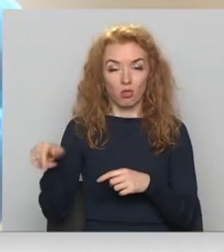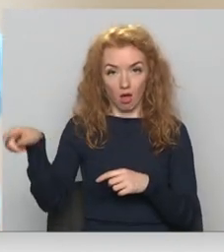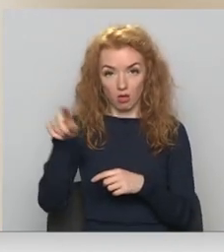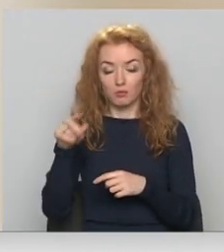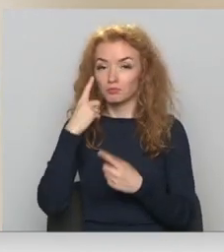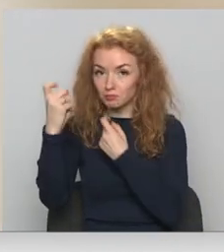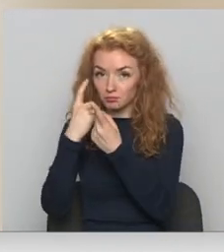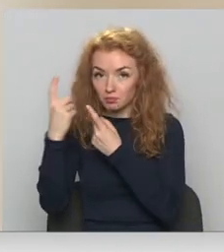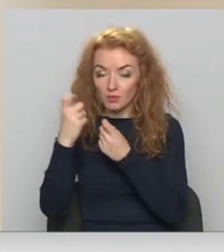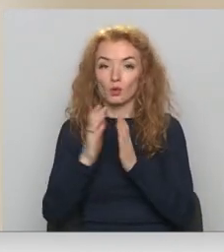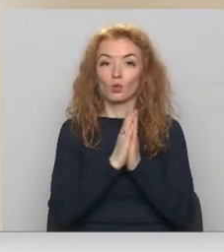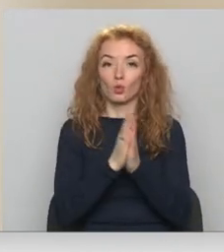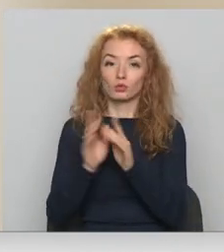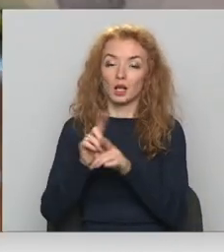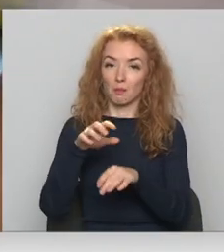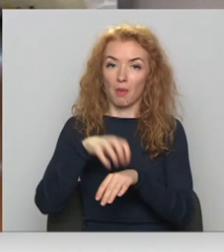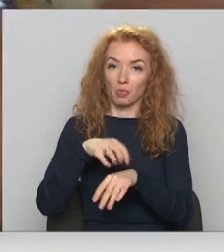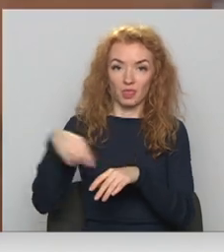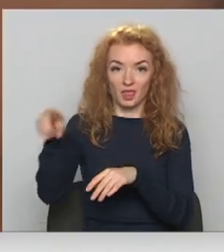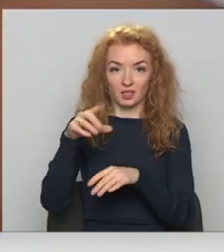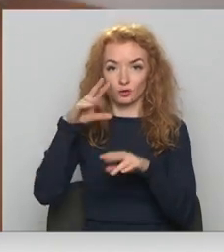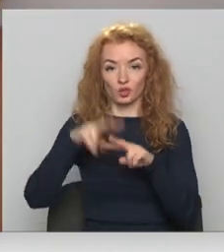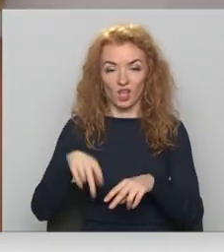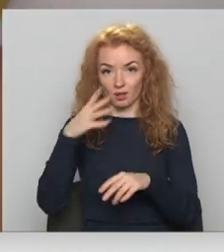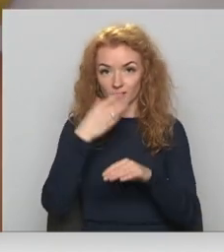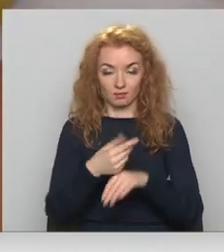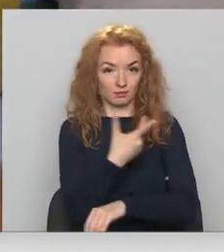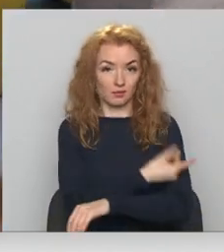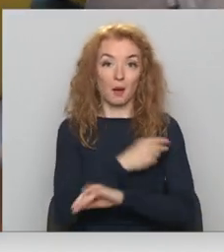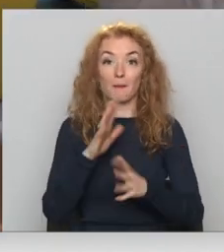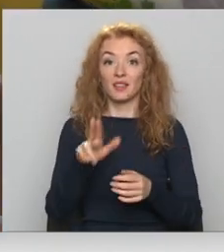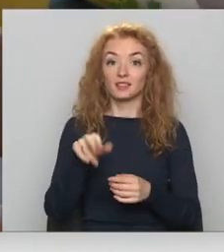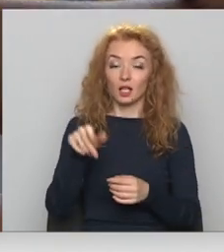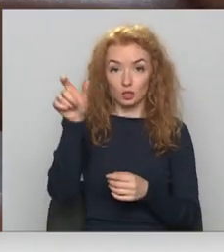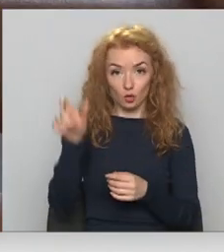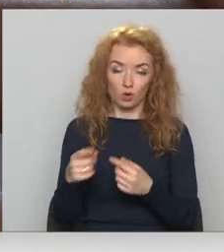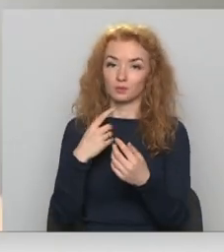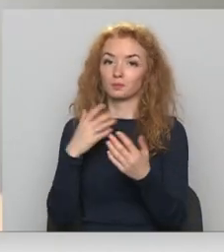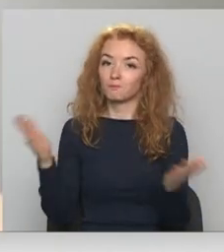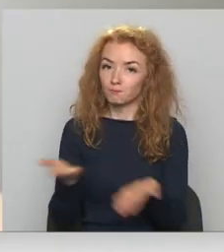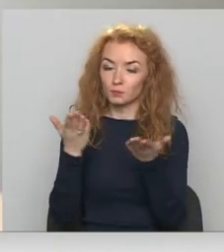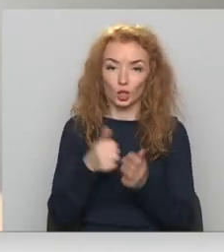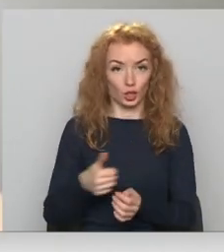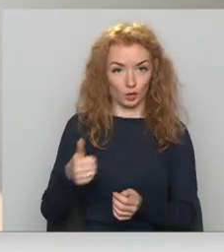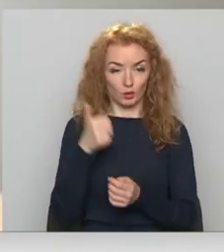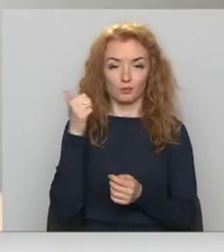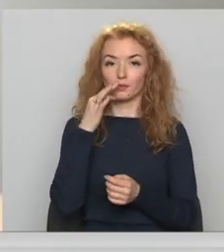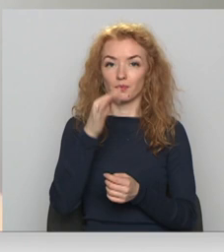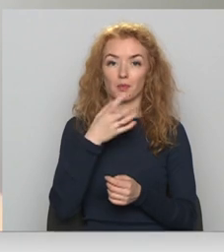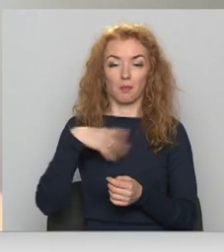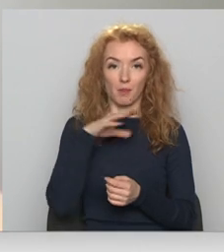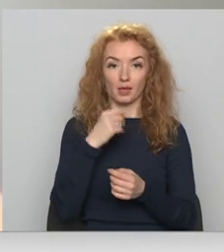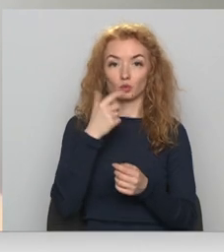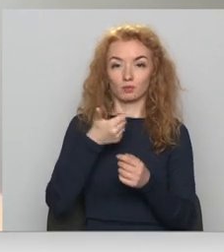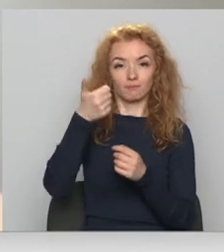aicina vakcinēties savā darba vietā, bet seniorus uzrunāšot īpaši. Mēs no savas puses tātad sūtīsim